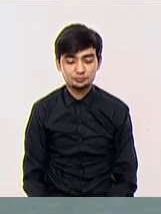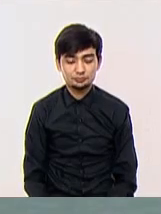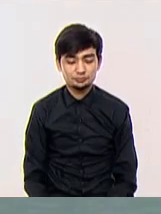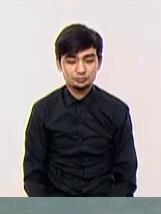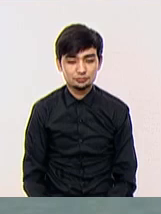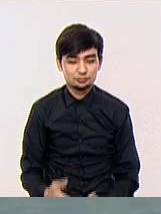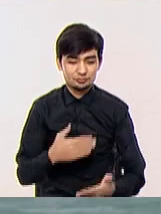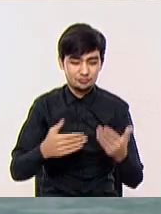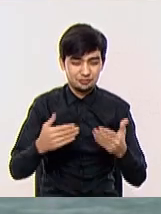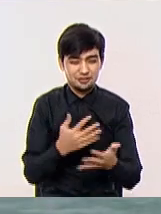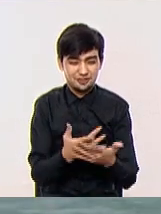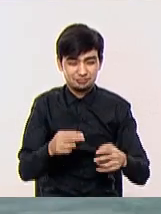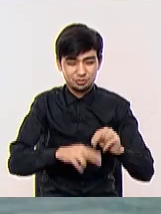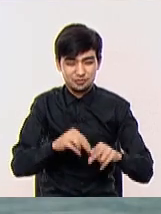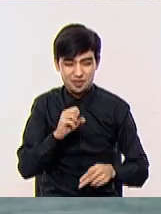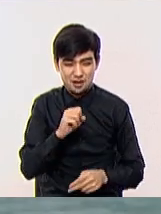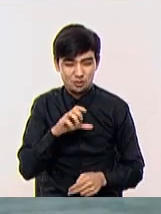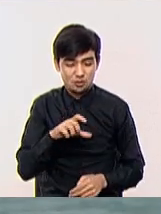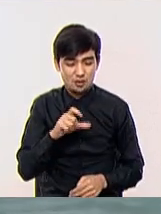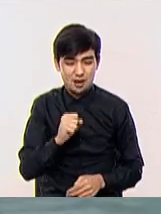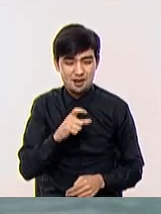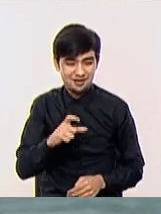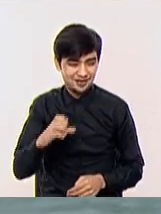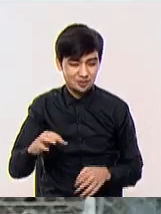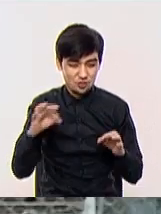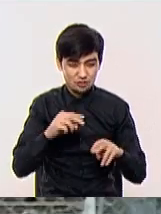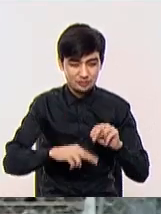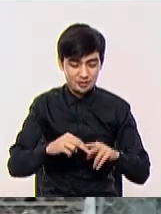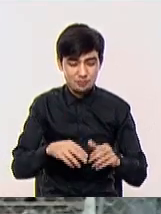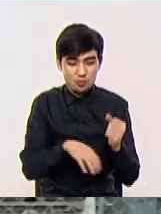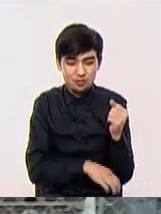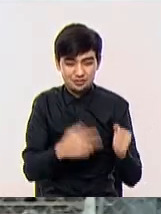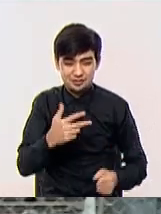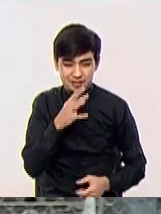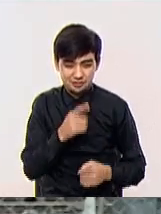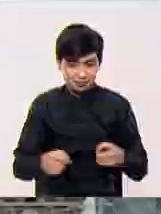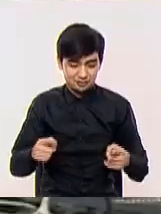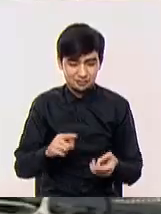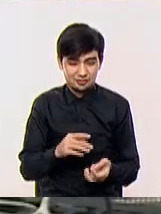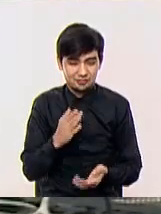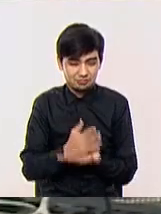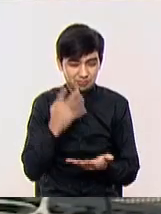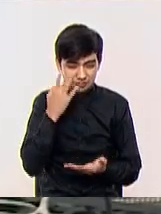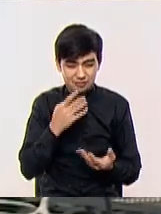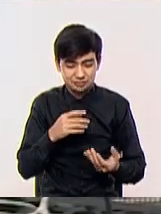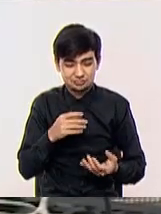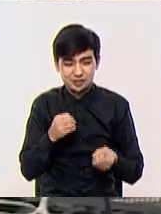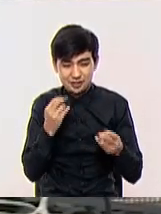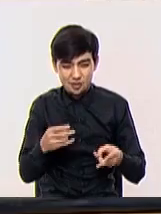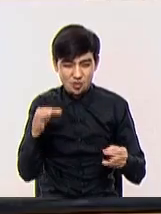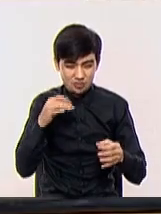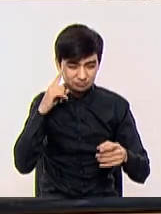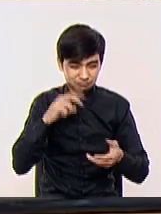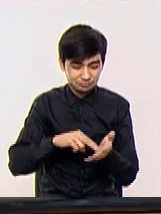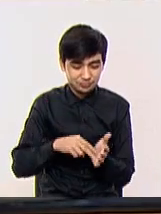обсуждение строительства атомной электростанции ведется на протяжении последних 30 лет сегодня вопрос обострился то энергии